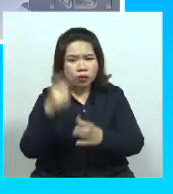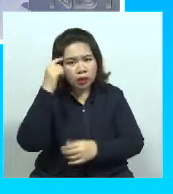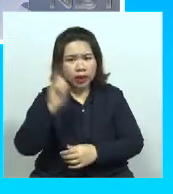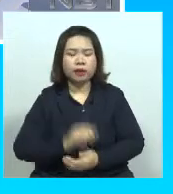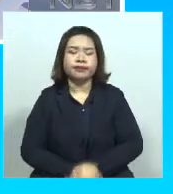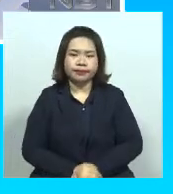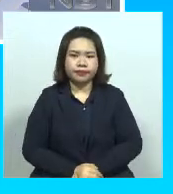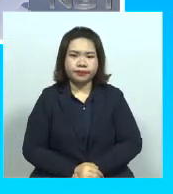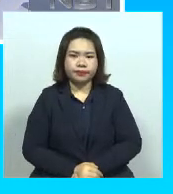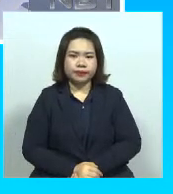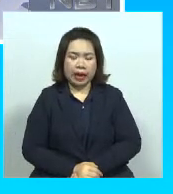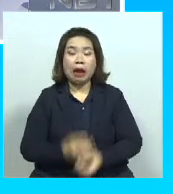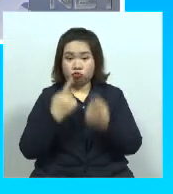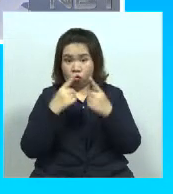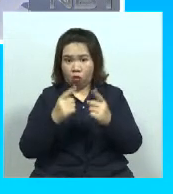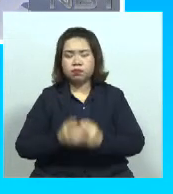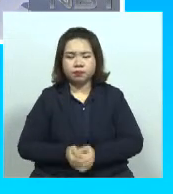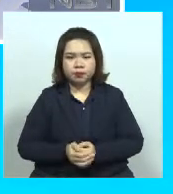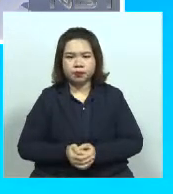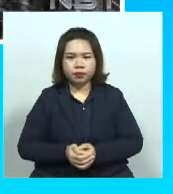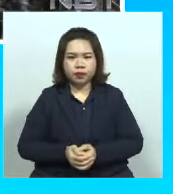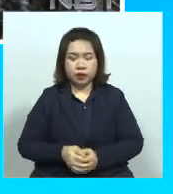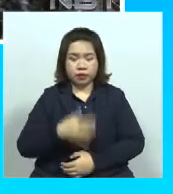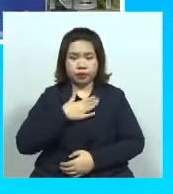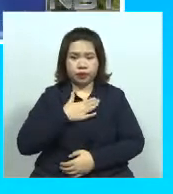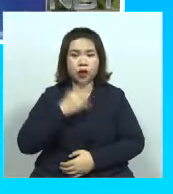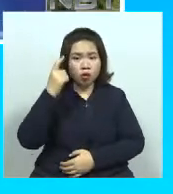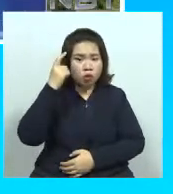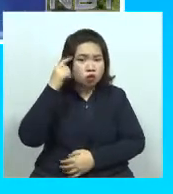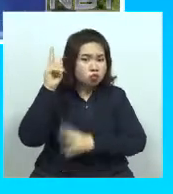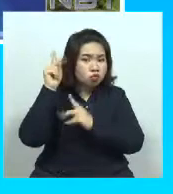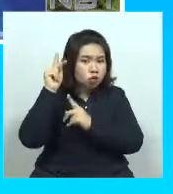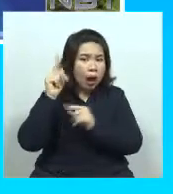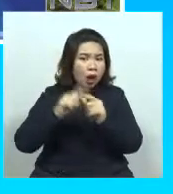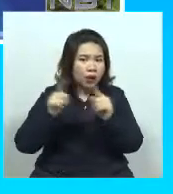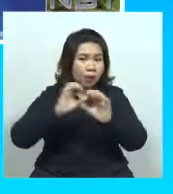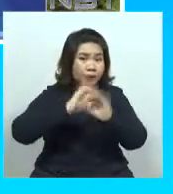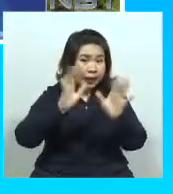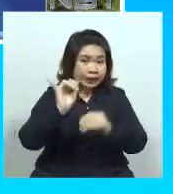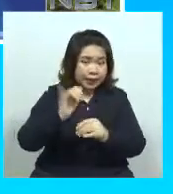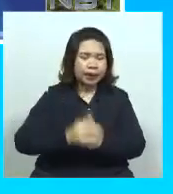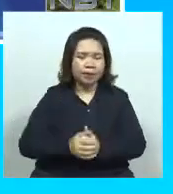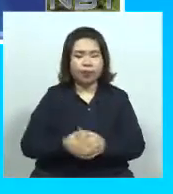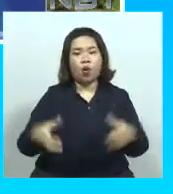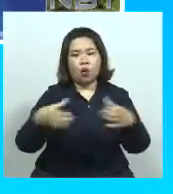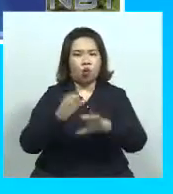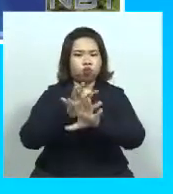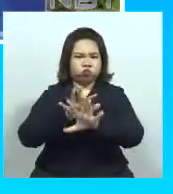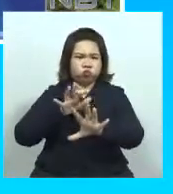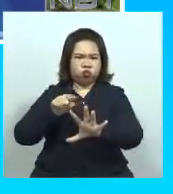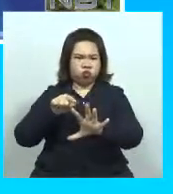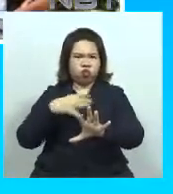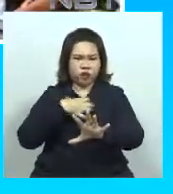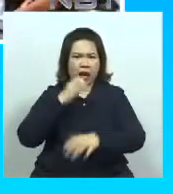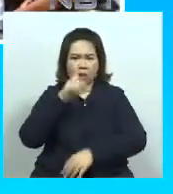ครับตามที่ทางศาลกงสุลใหญ่ได้รับทราบมาอย่างไม่เป็นทางการนะครับทางผู้ชุมนุมเนี่ยก็ยังต้องการ